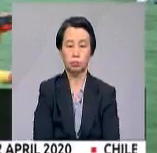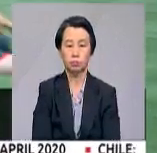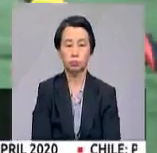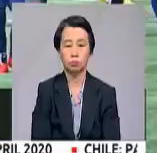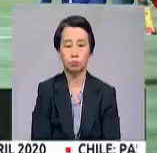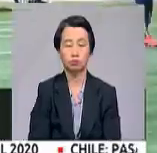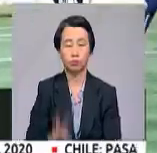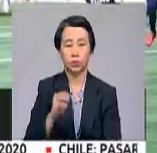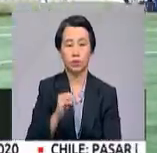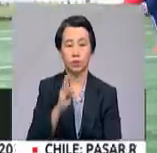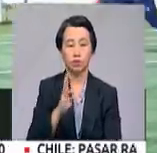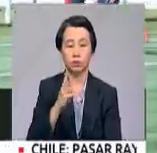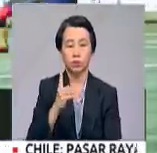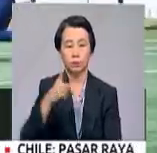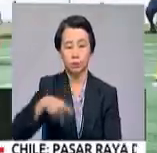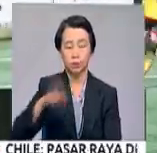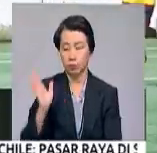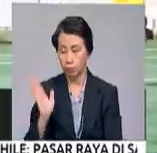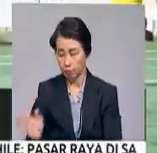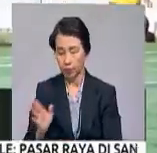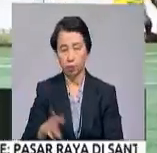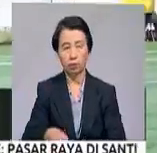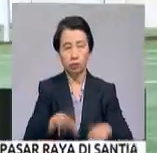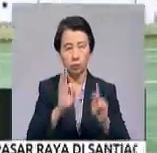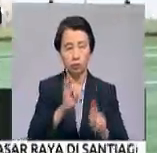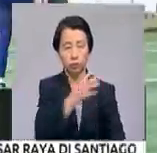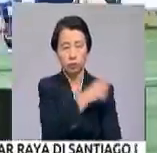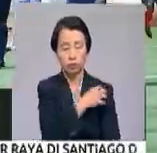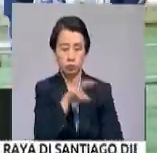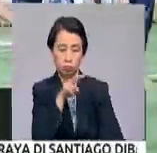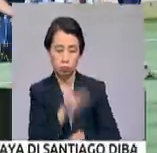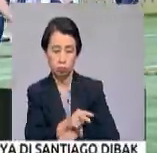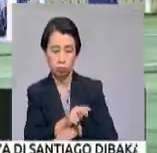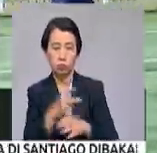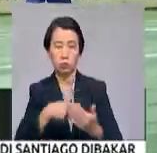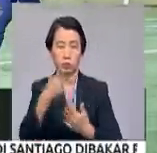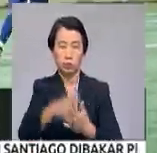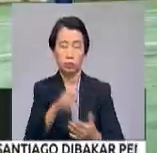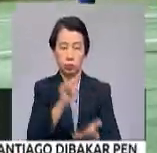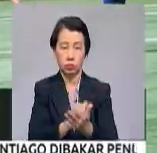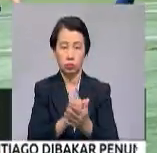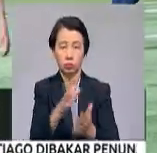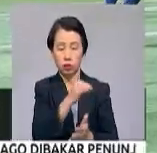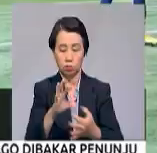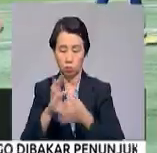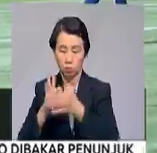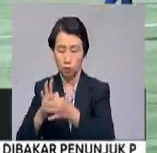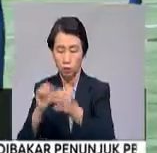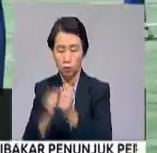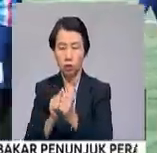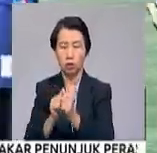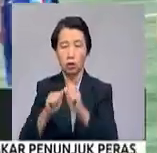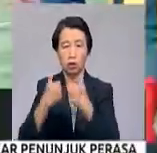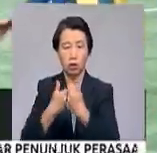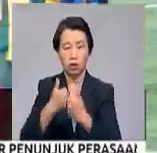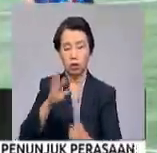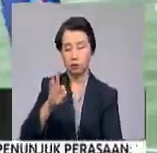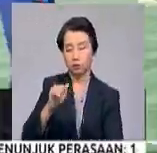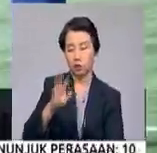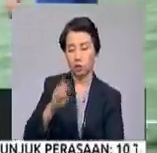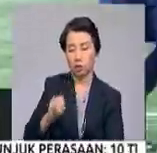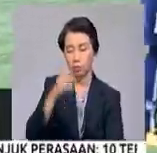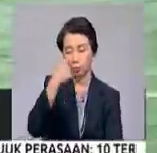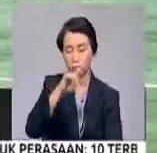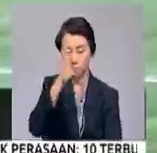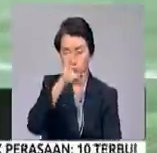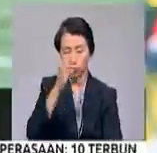Dalam NFDP, pihaknya akan melantik beberapa pegawai untuk memantau program berkenaan selain bekerjasama dengan Persatuan Bola Sepak Malaysia FAM